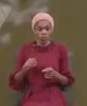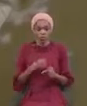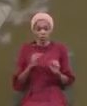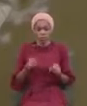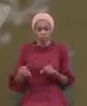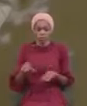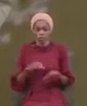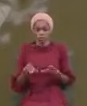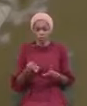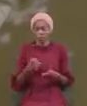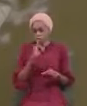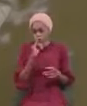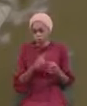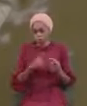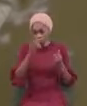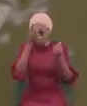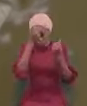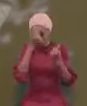d'accord avec